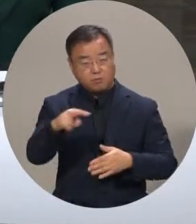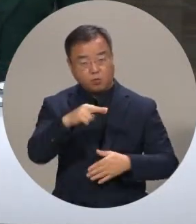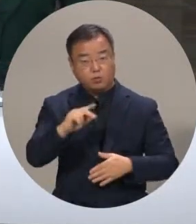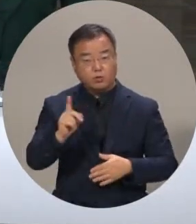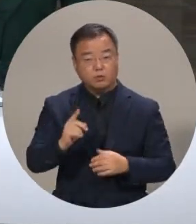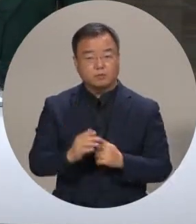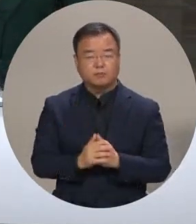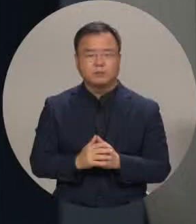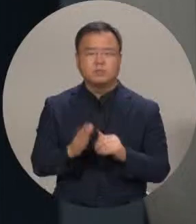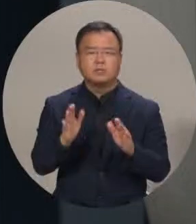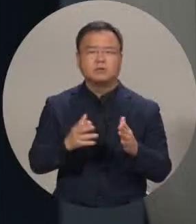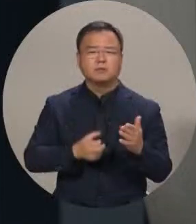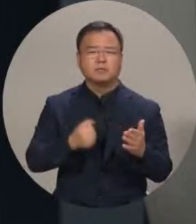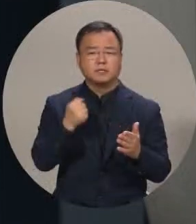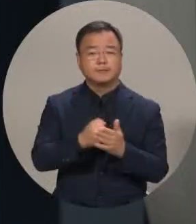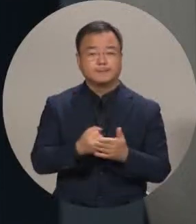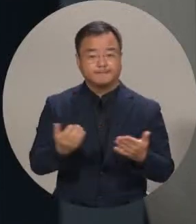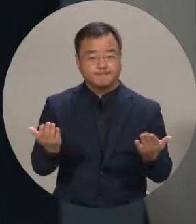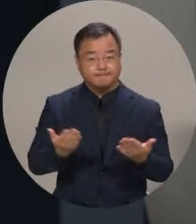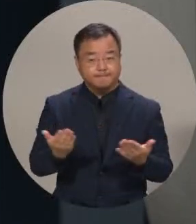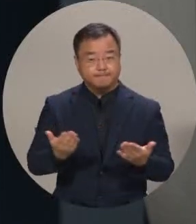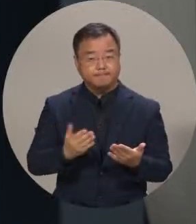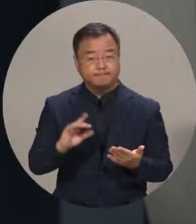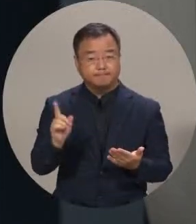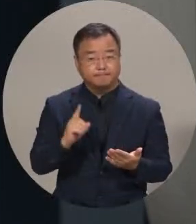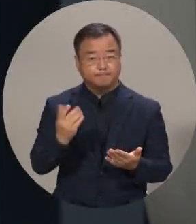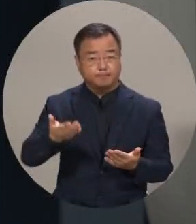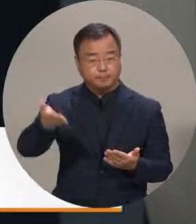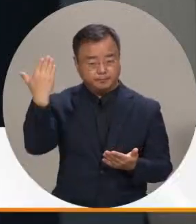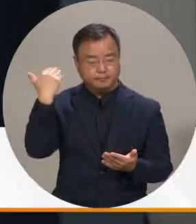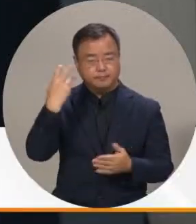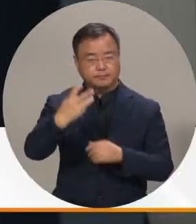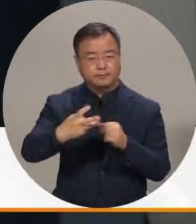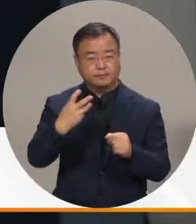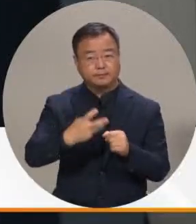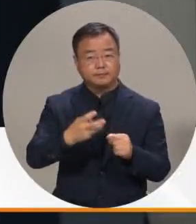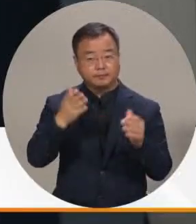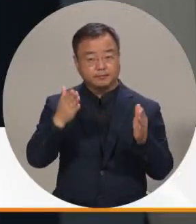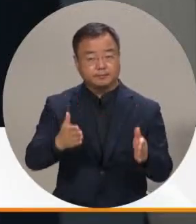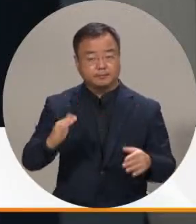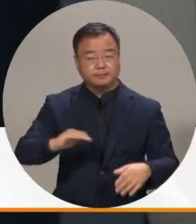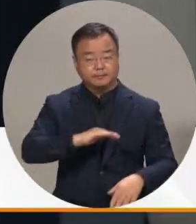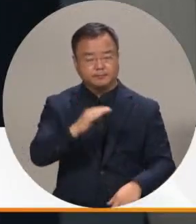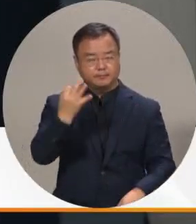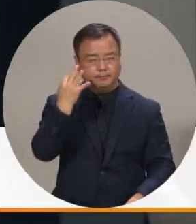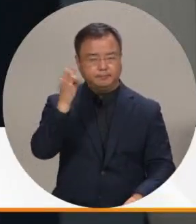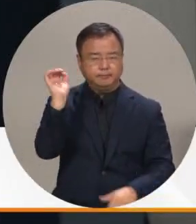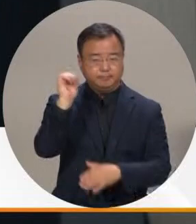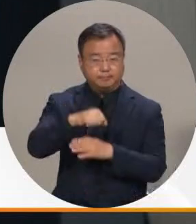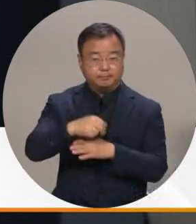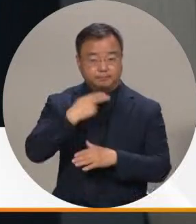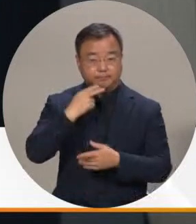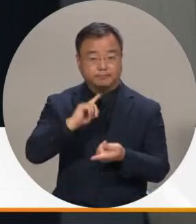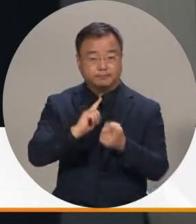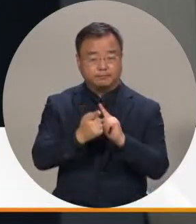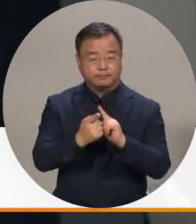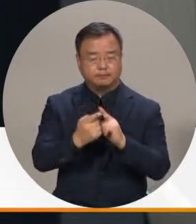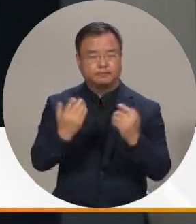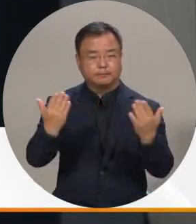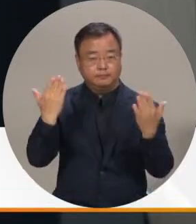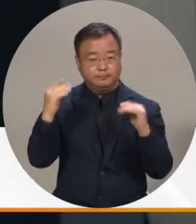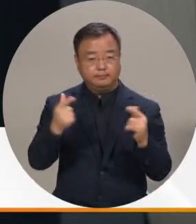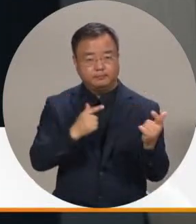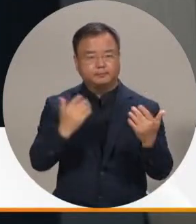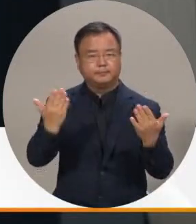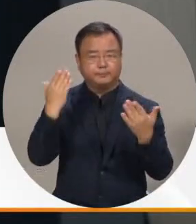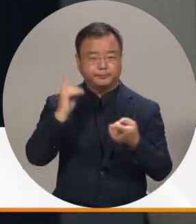이번 판결은 판결문은 어떤 지난 30여 년 동안 저희 미인과 대안학교들도 학교로서 어떤 정당한